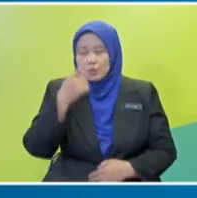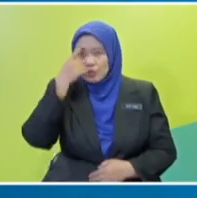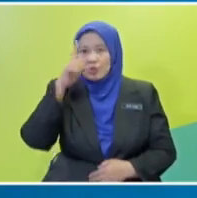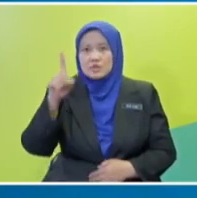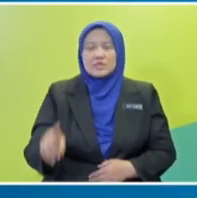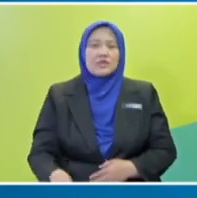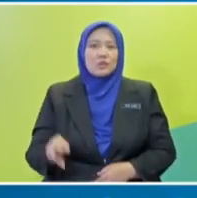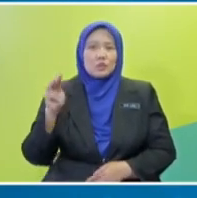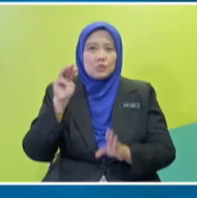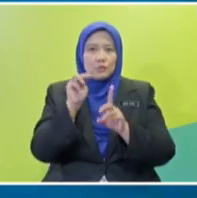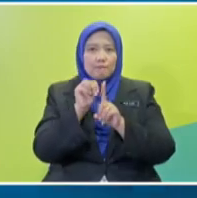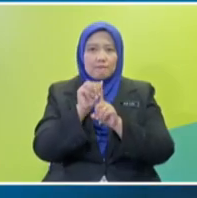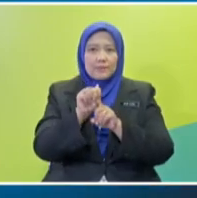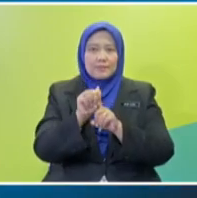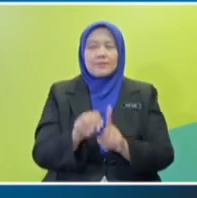mite Oke